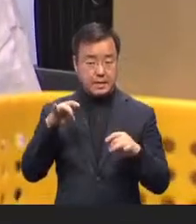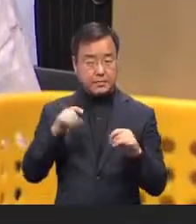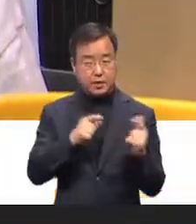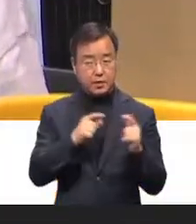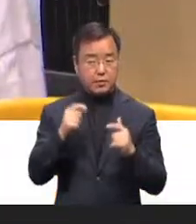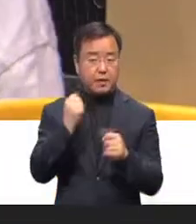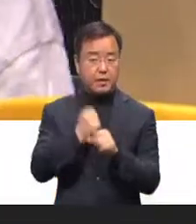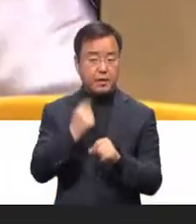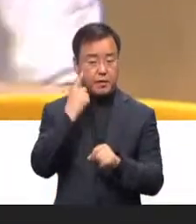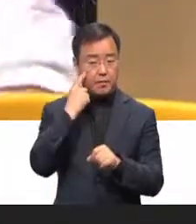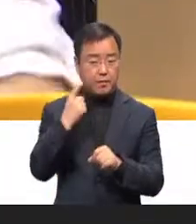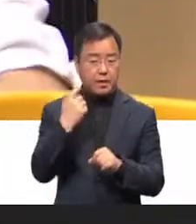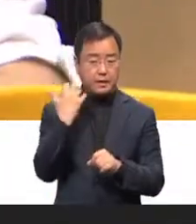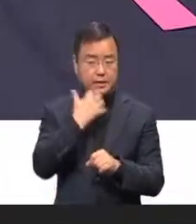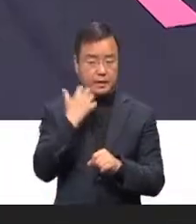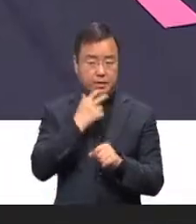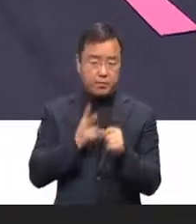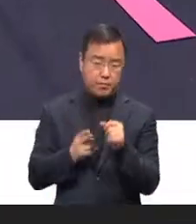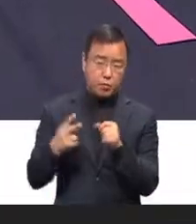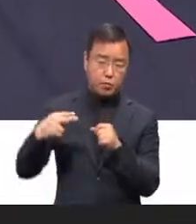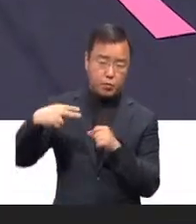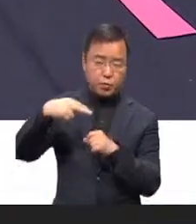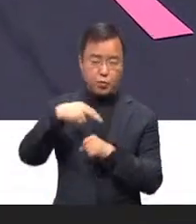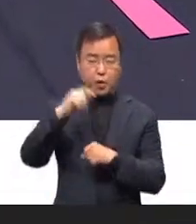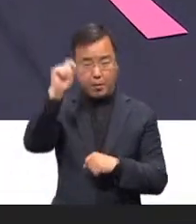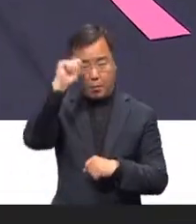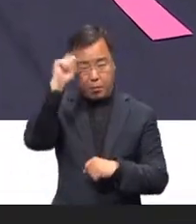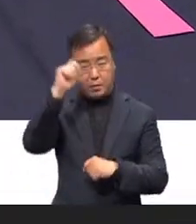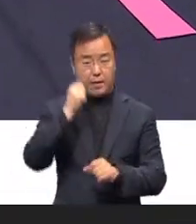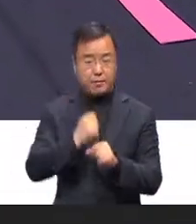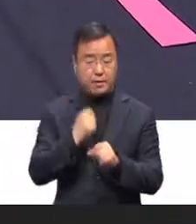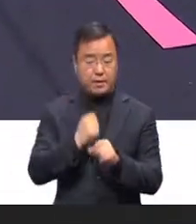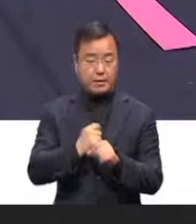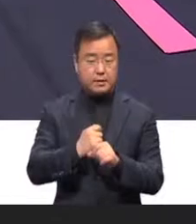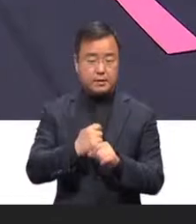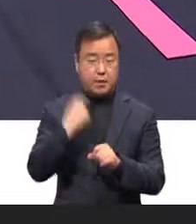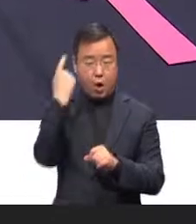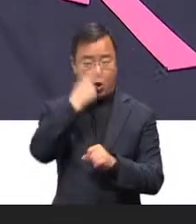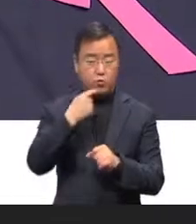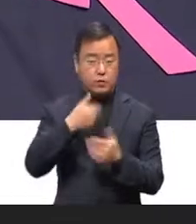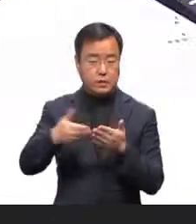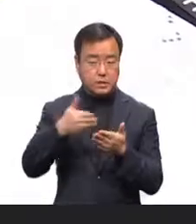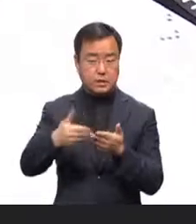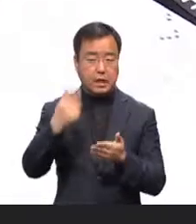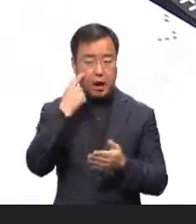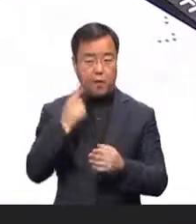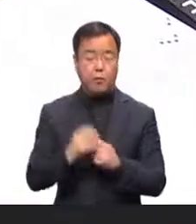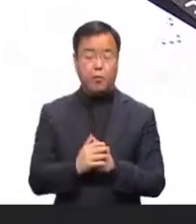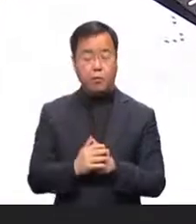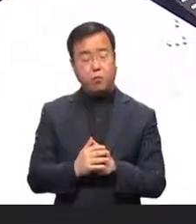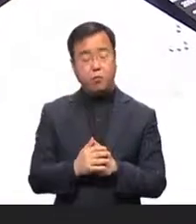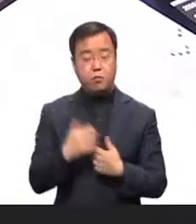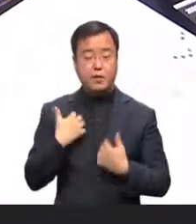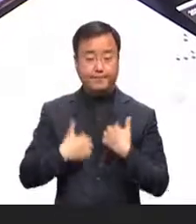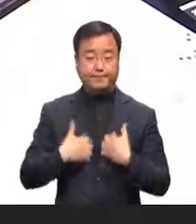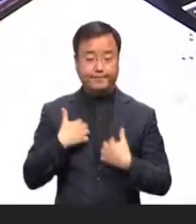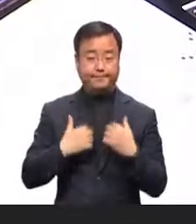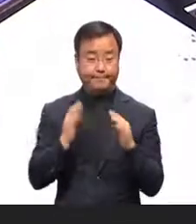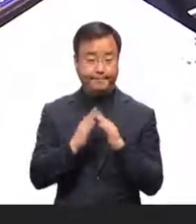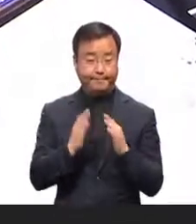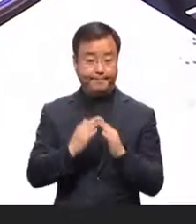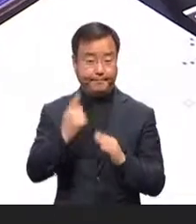색주의를 오려서 모자를 만들고 그리고 사인펜으로 얼굴을 그렸어요. 되게 재밌고 집에서도 한번